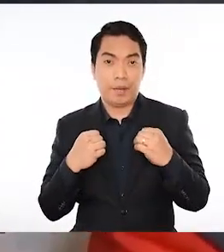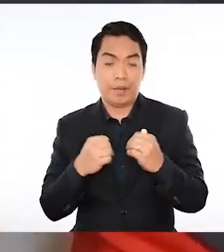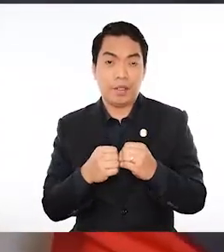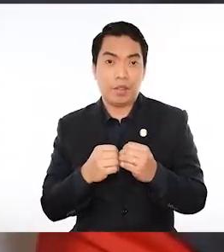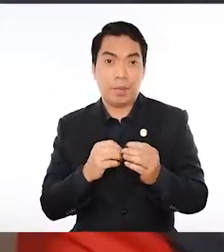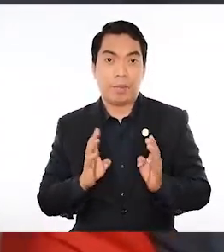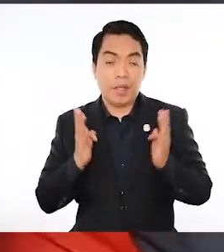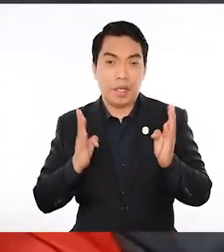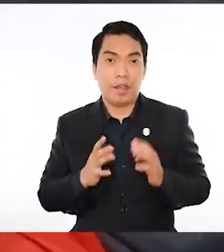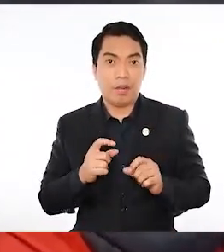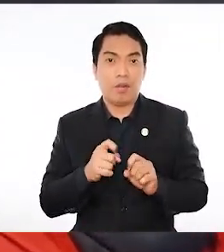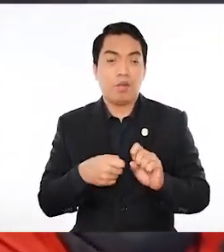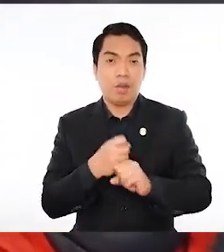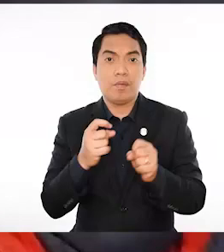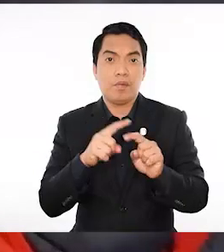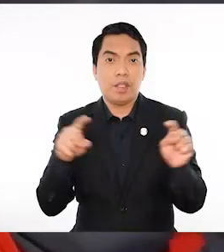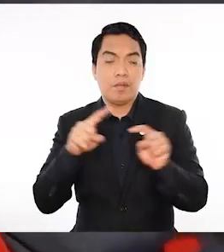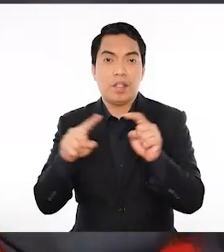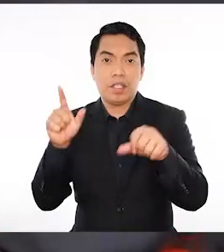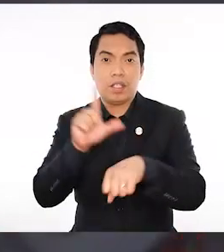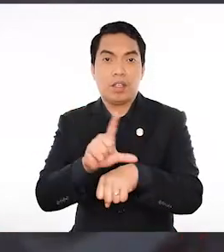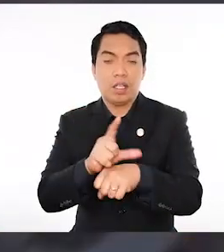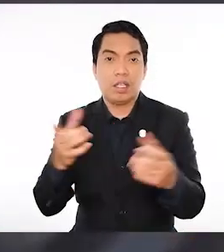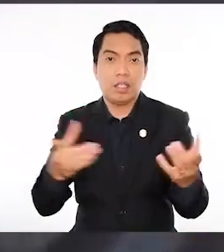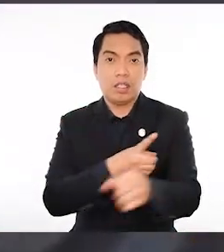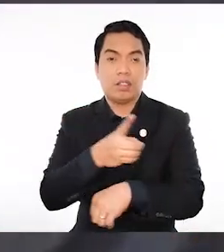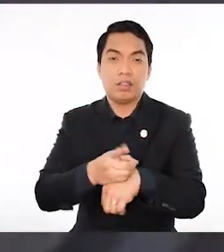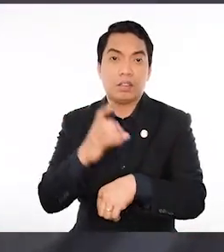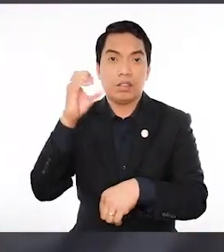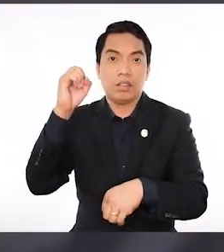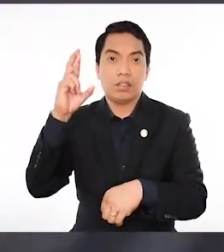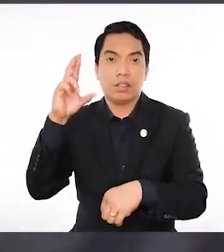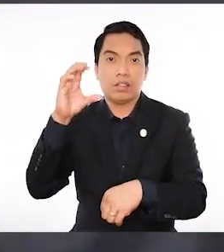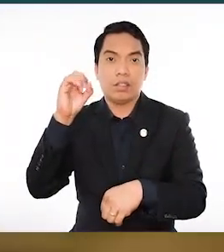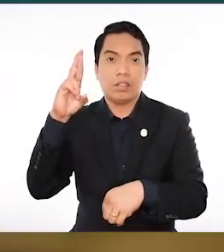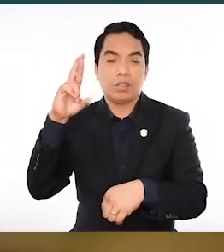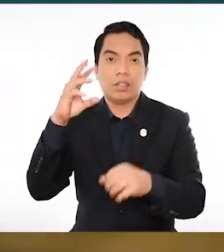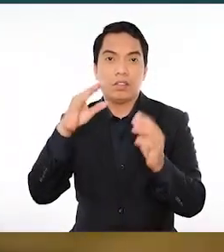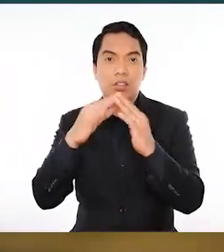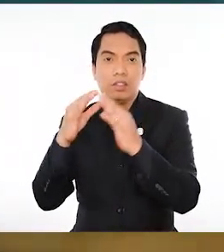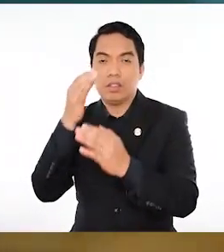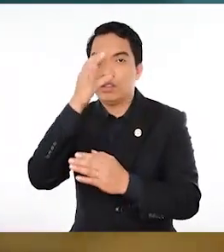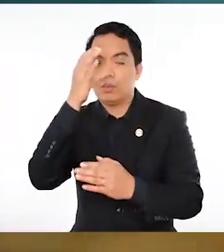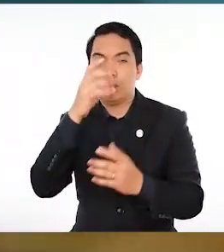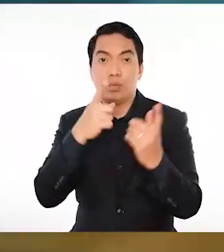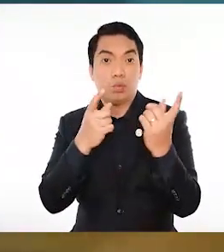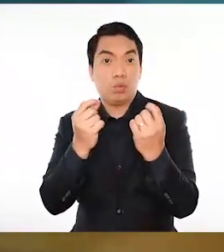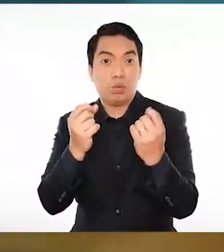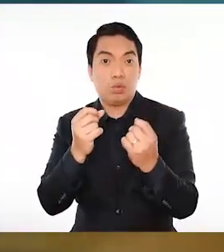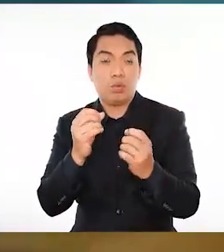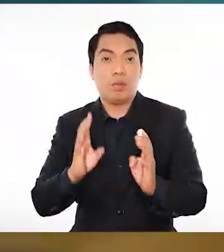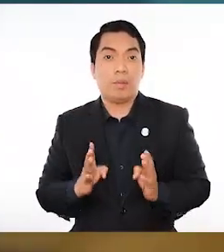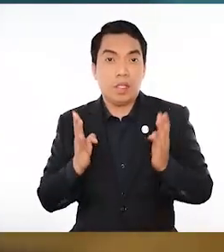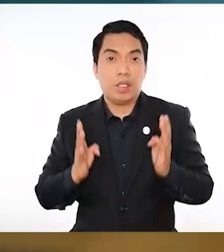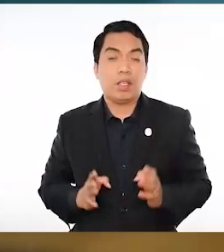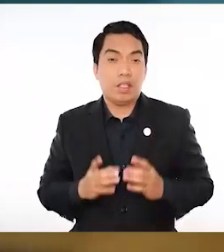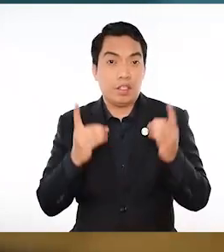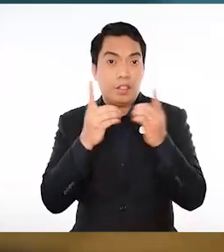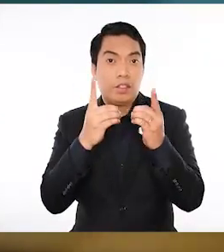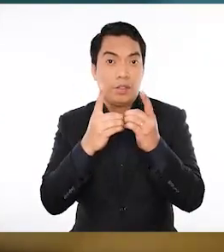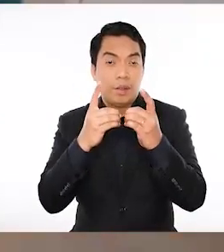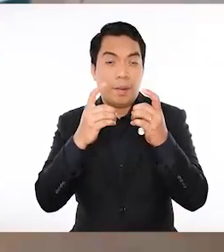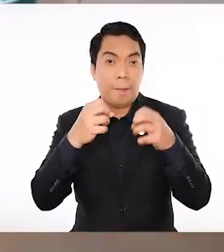ibang lokal dito sa Distrito Eklesyastiko ng Carcar City, Cebu sa isinagawang binhi dessert